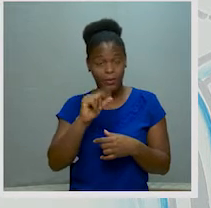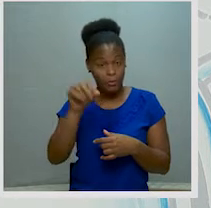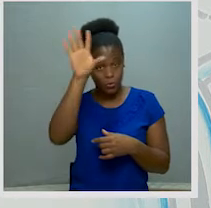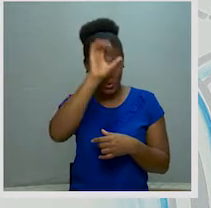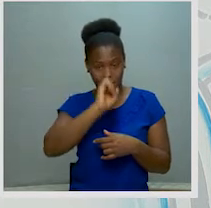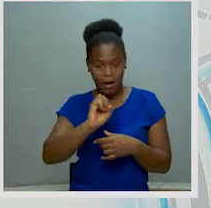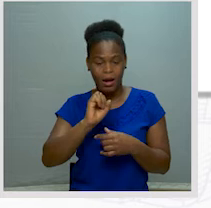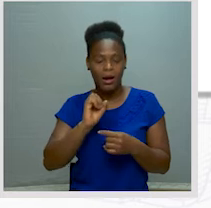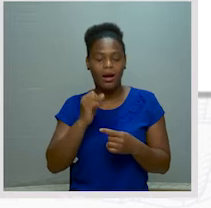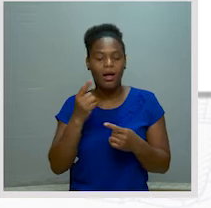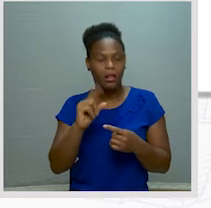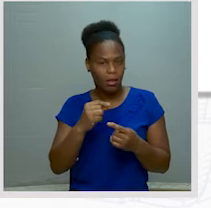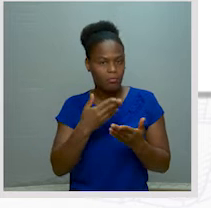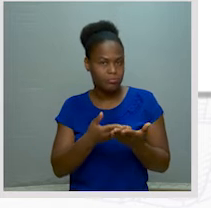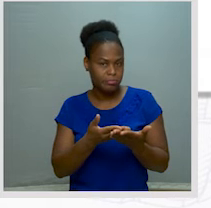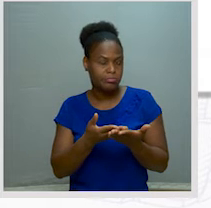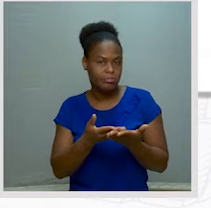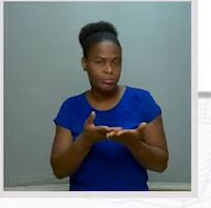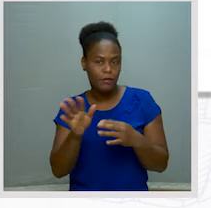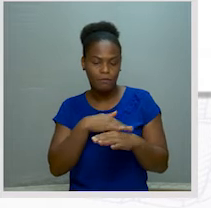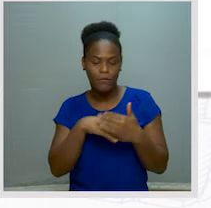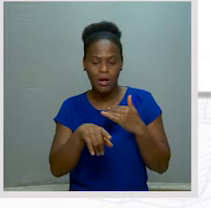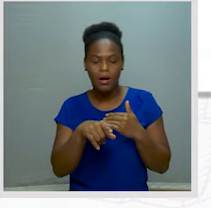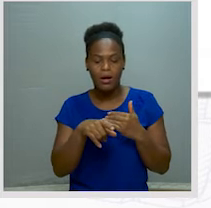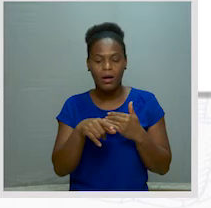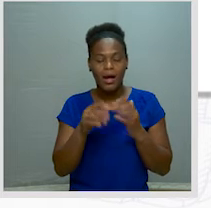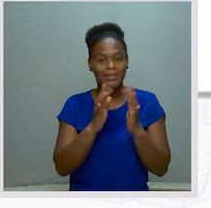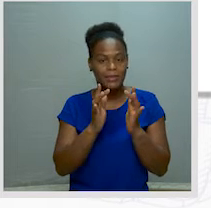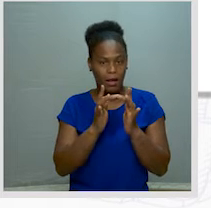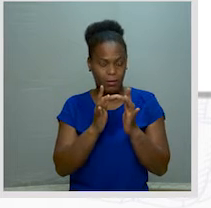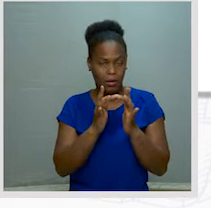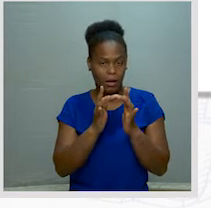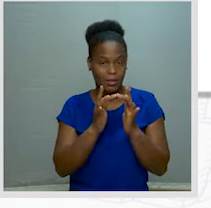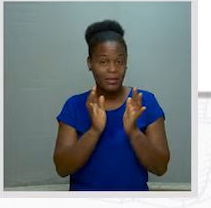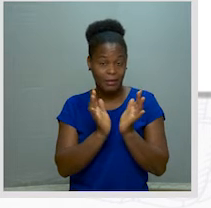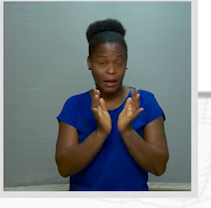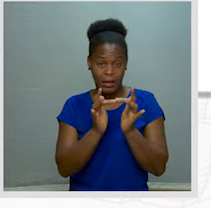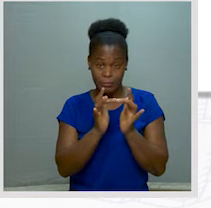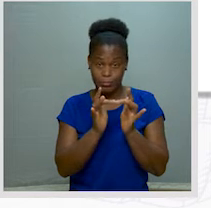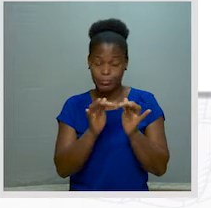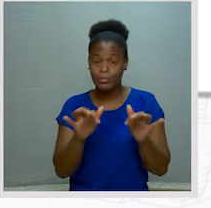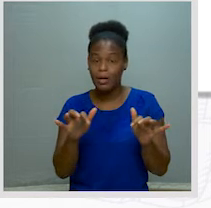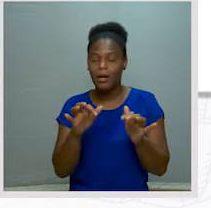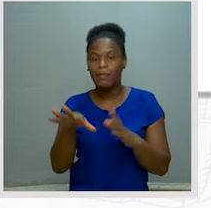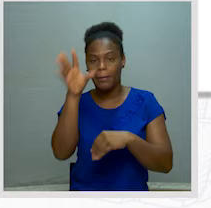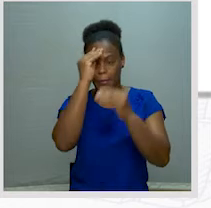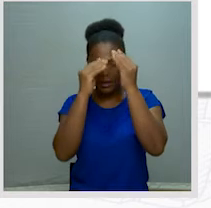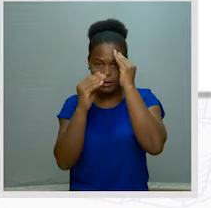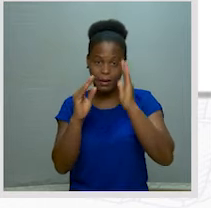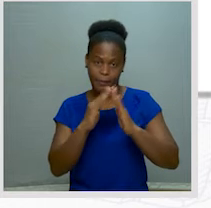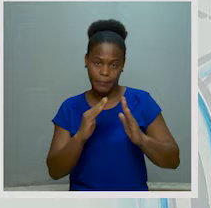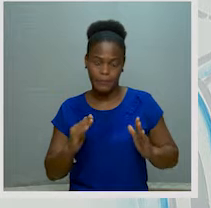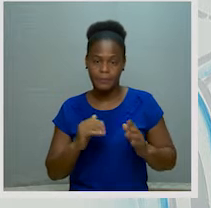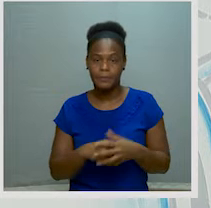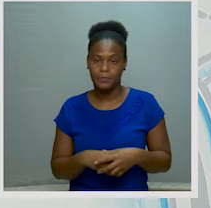voyez, c'est l'État, a mis en place un site internet Apprendre à la